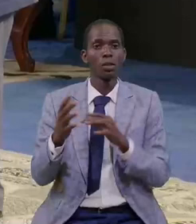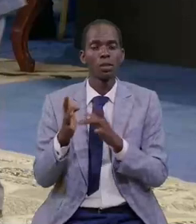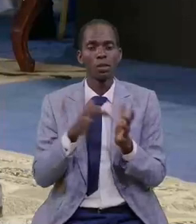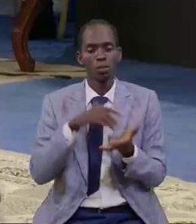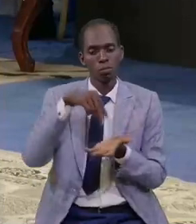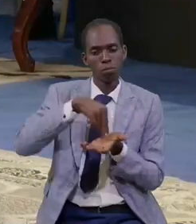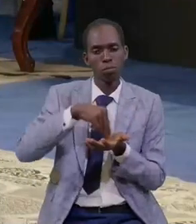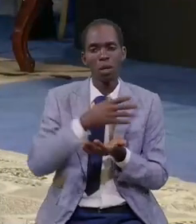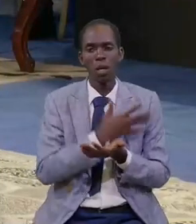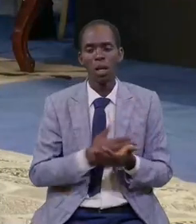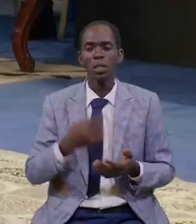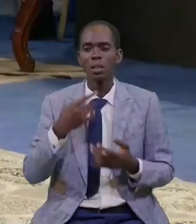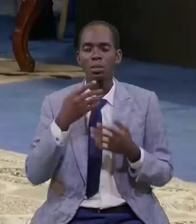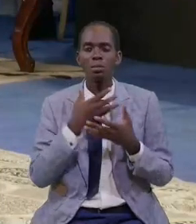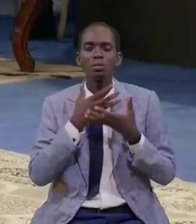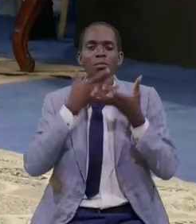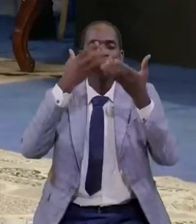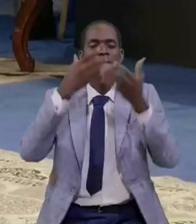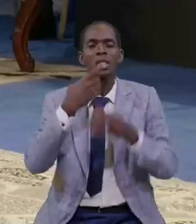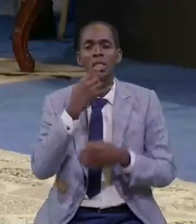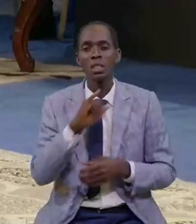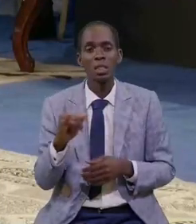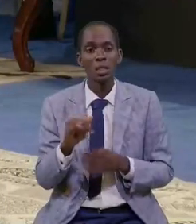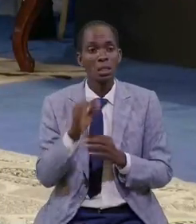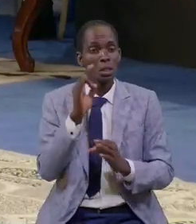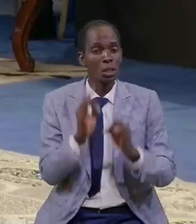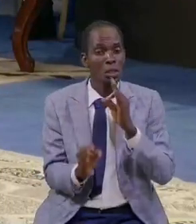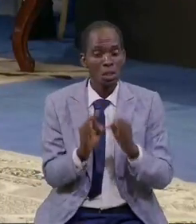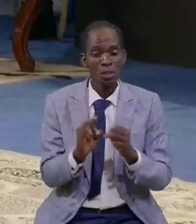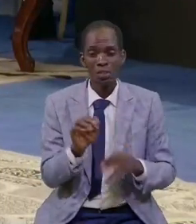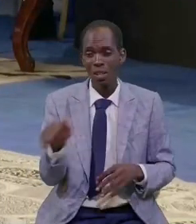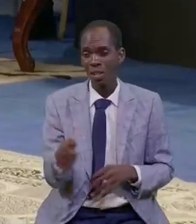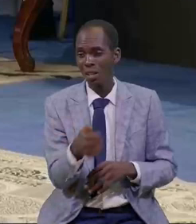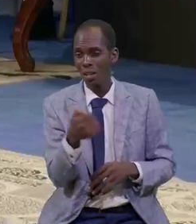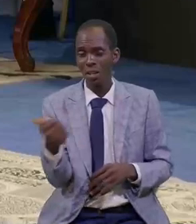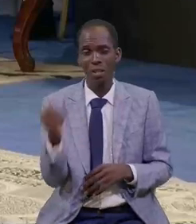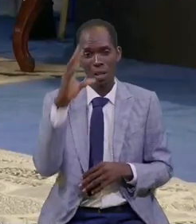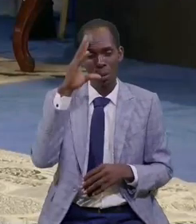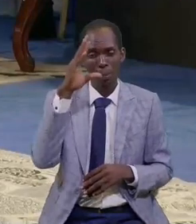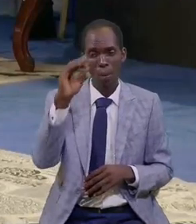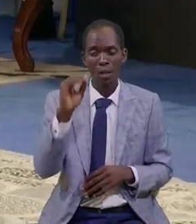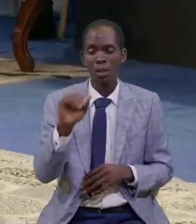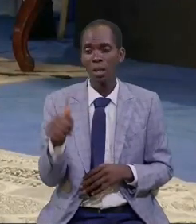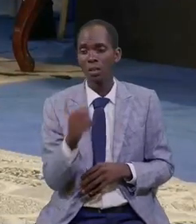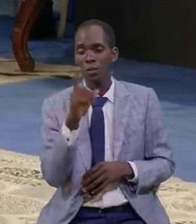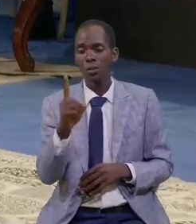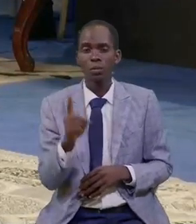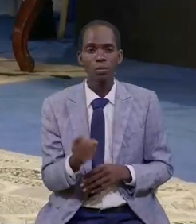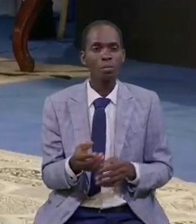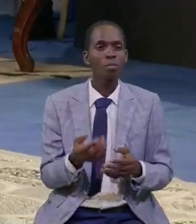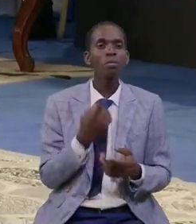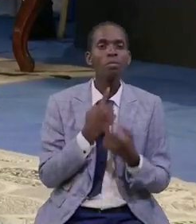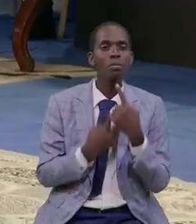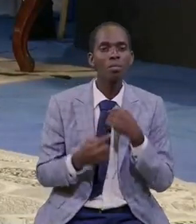s'écria si quelqu'un a soif qu'il viennent à moi et